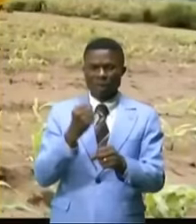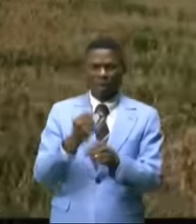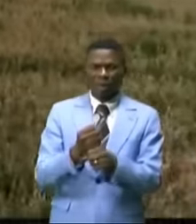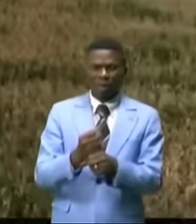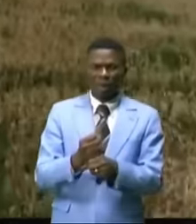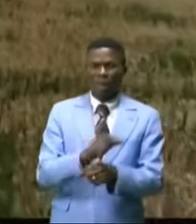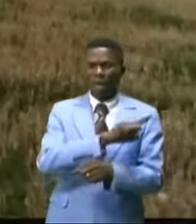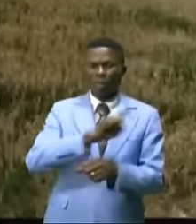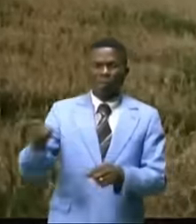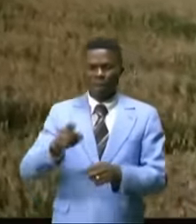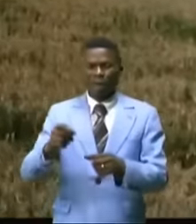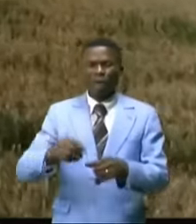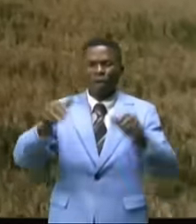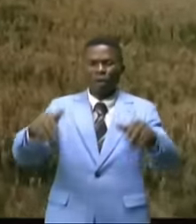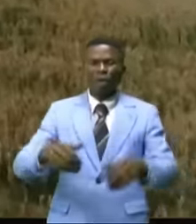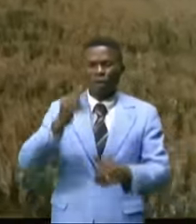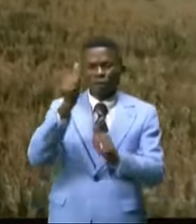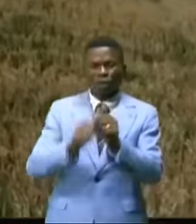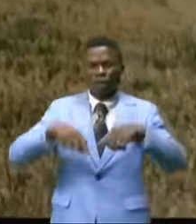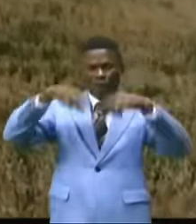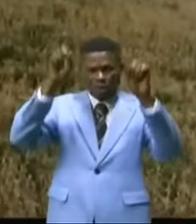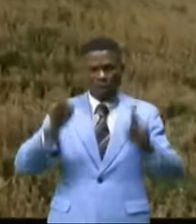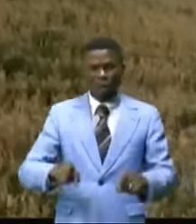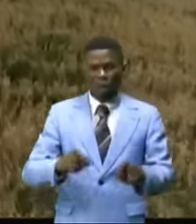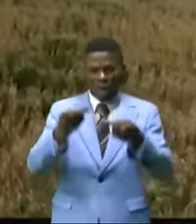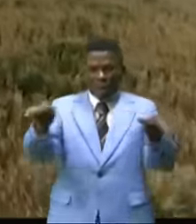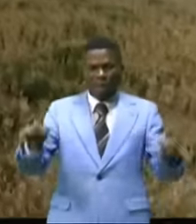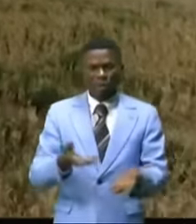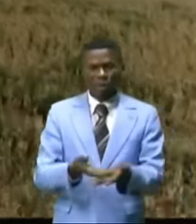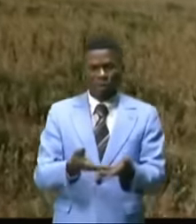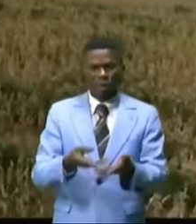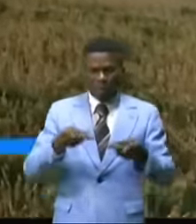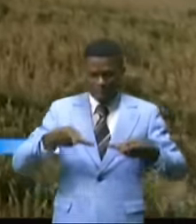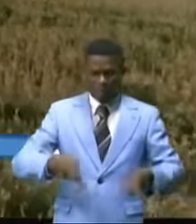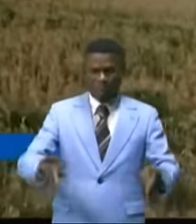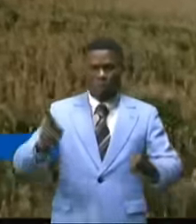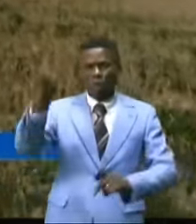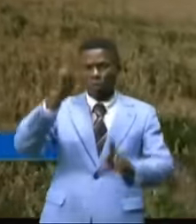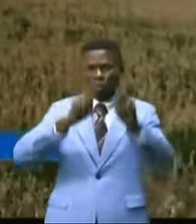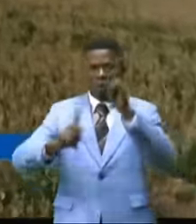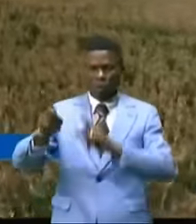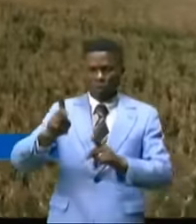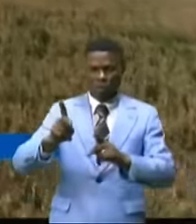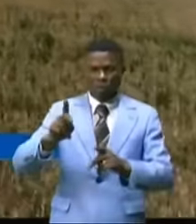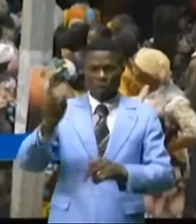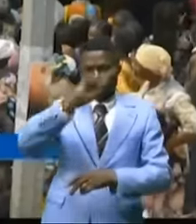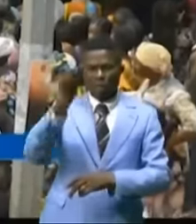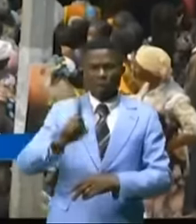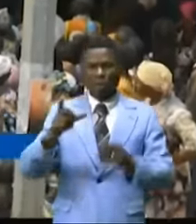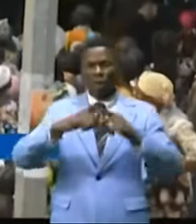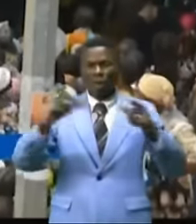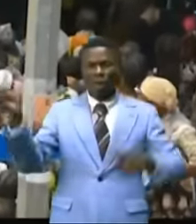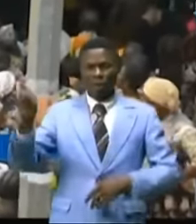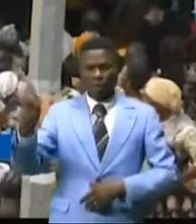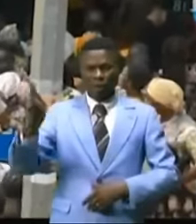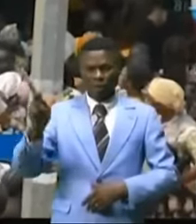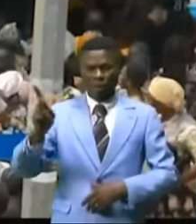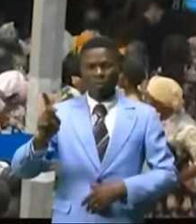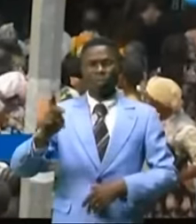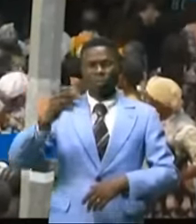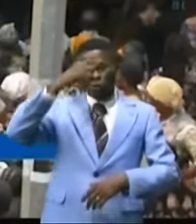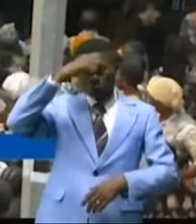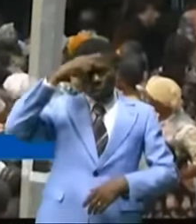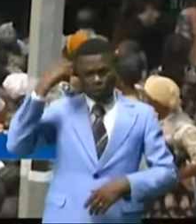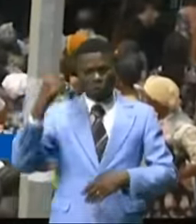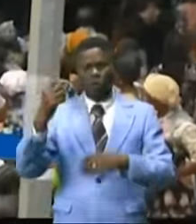de 1000 hectares chaque année sur ses sites afin de permettre à la population de la zone du Grand Kassai, touchée par une crise